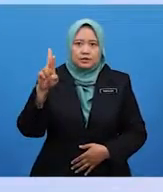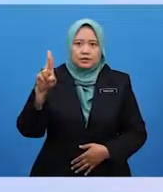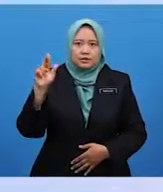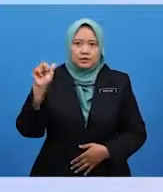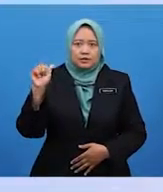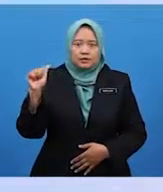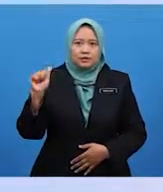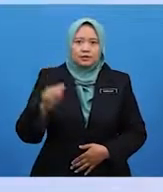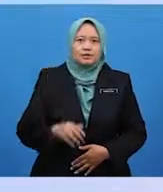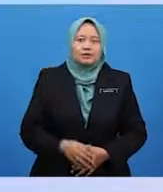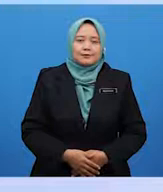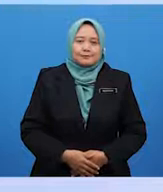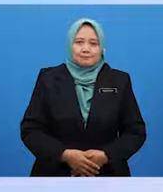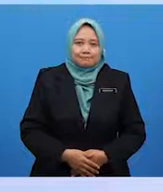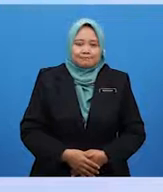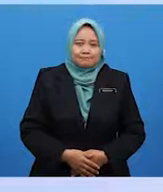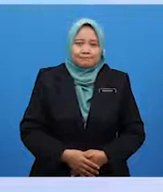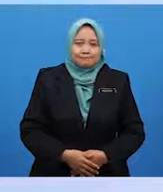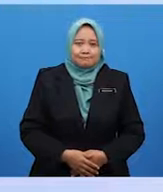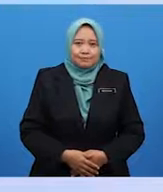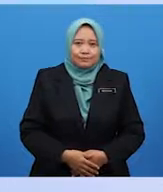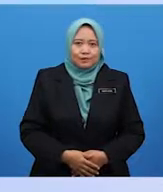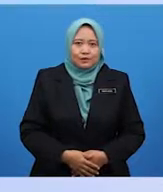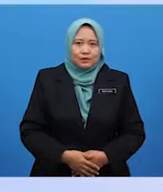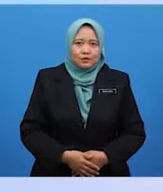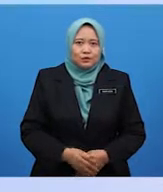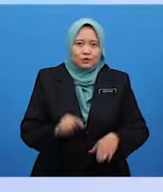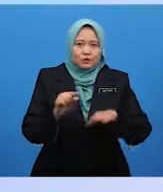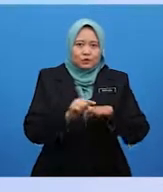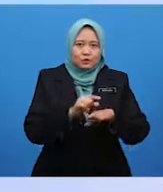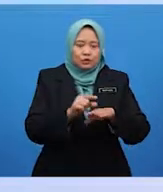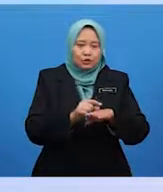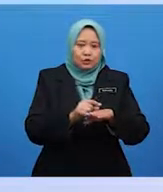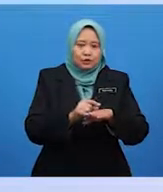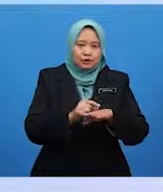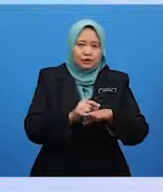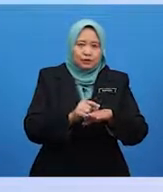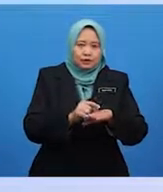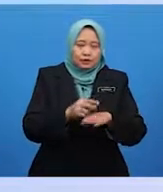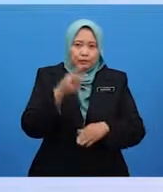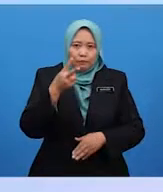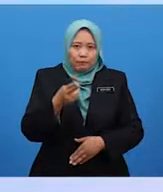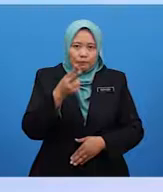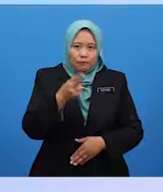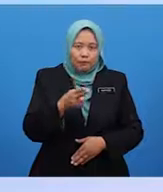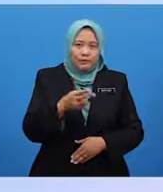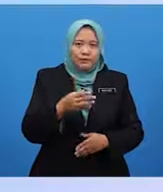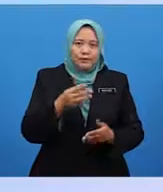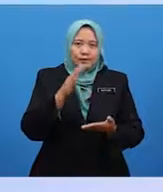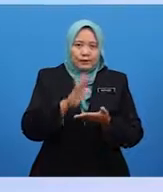berdasarkan imej asal yang didedahkan. Seterusnya, menggunakan potongan kertas atau plastik yang ditebuk.